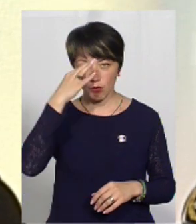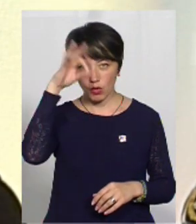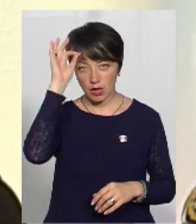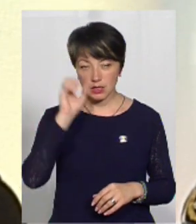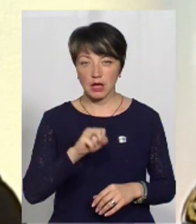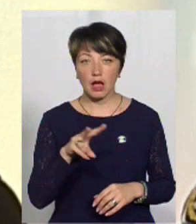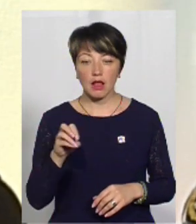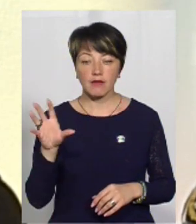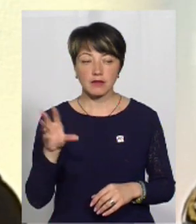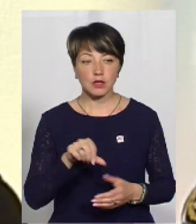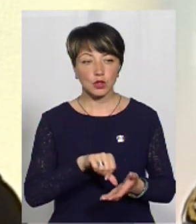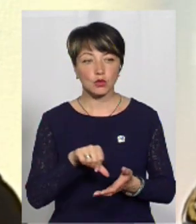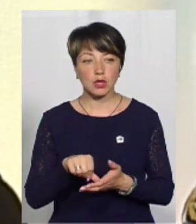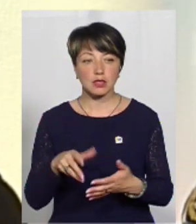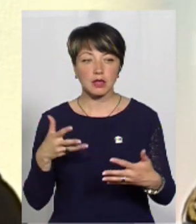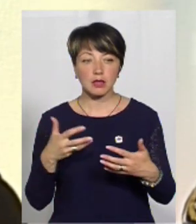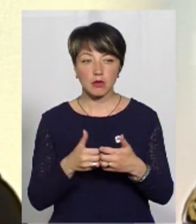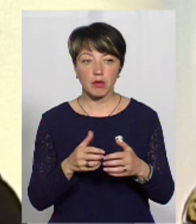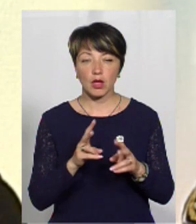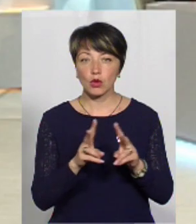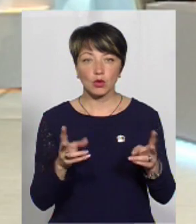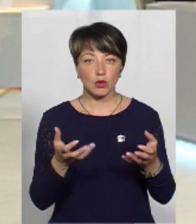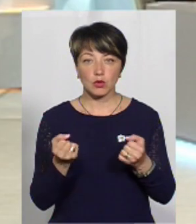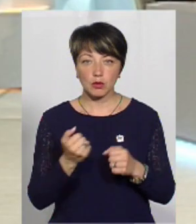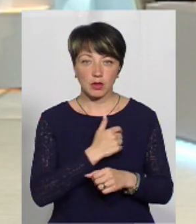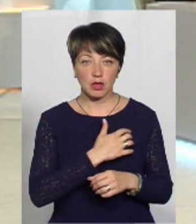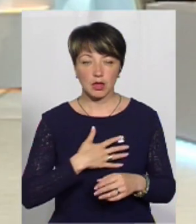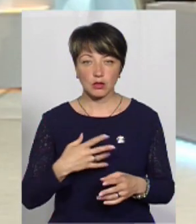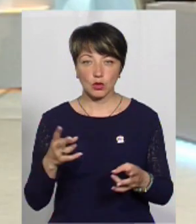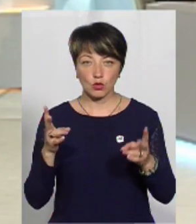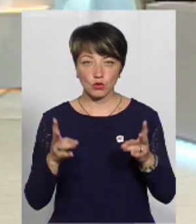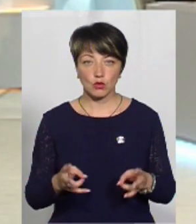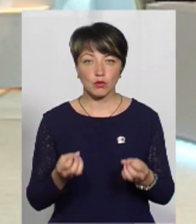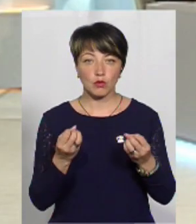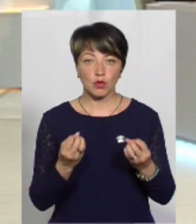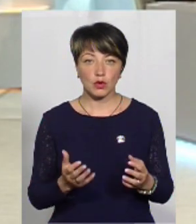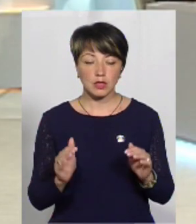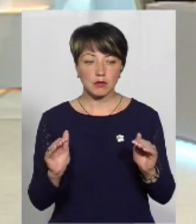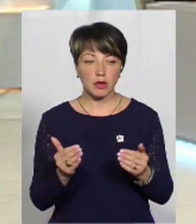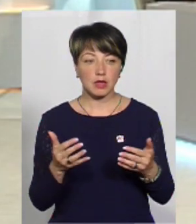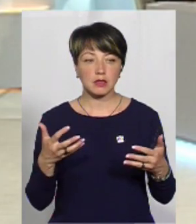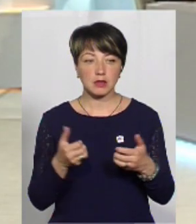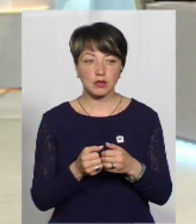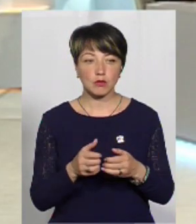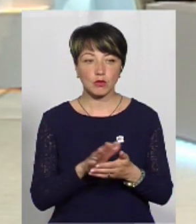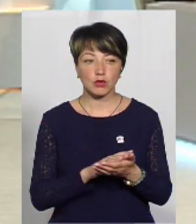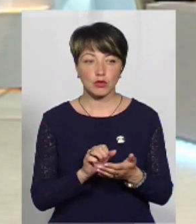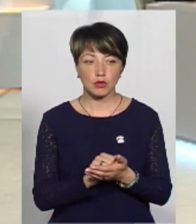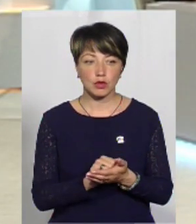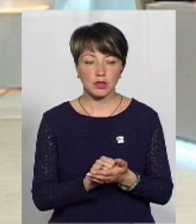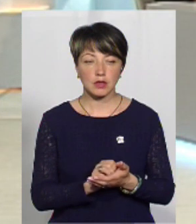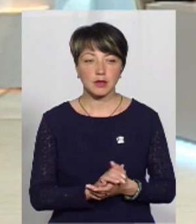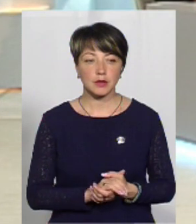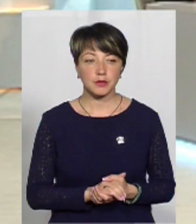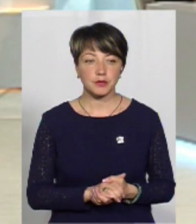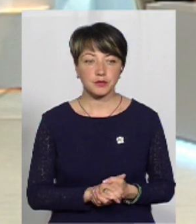Але всі учасники ДТП, ніхто не отримав тілесних ушкоджень. Угу. Просто відбулося незначне зіткнення, механічні пошкодження з вини